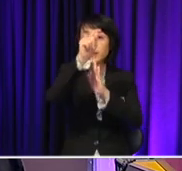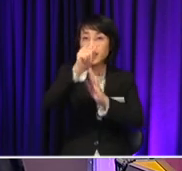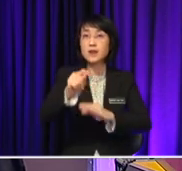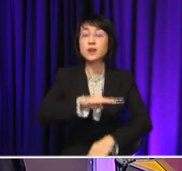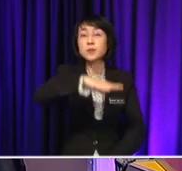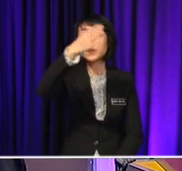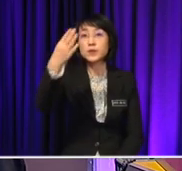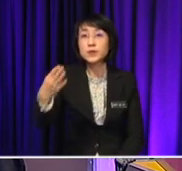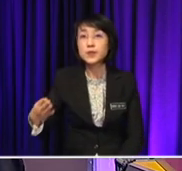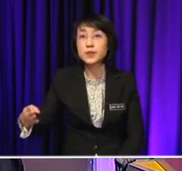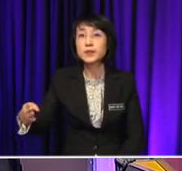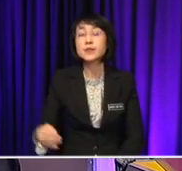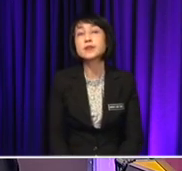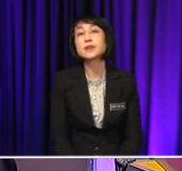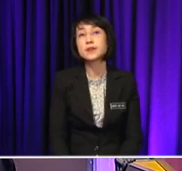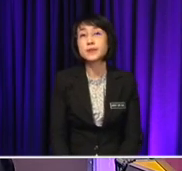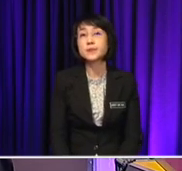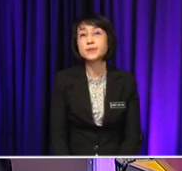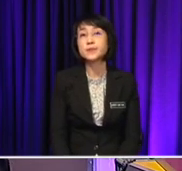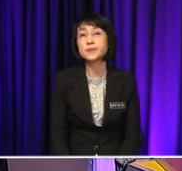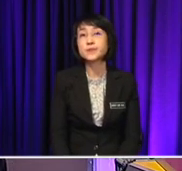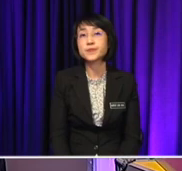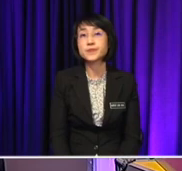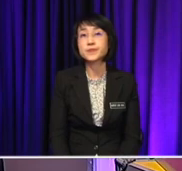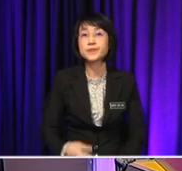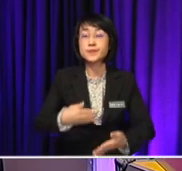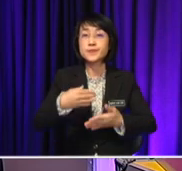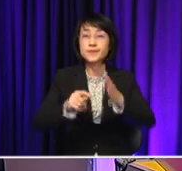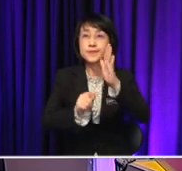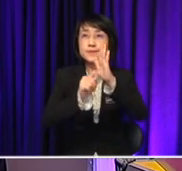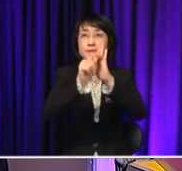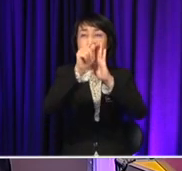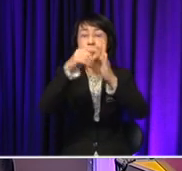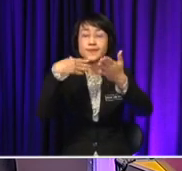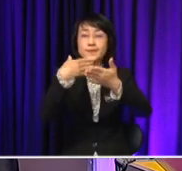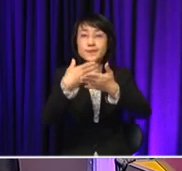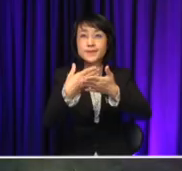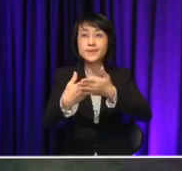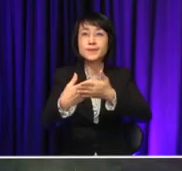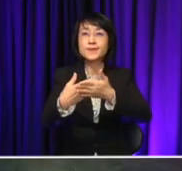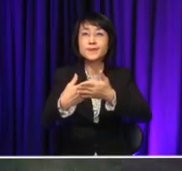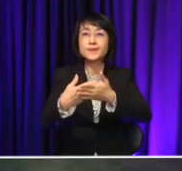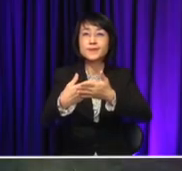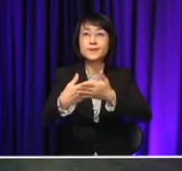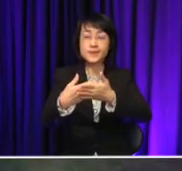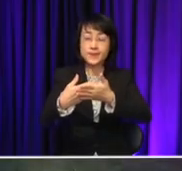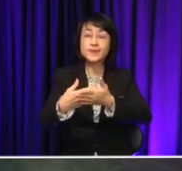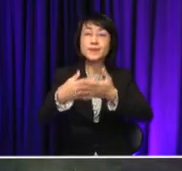sampai satu masuk di tak boleh naik lagi dia akan turunkan air di Kawasan Bukit supaya ada